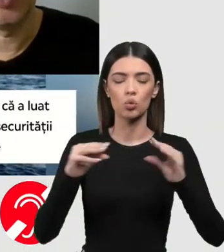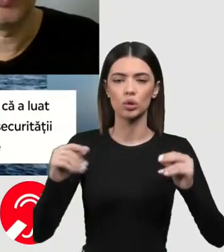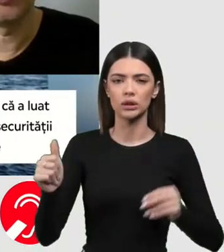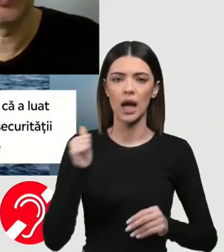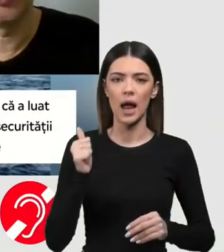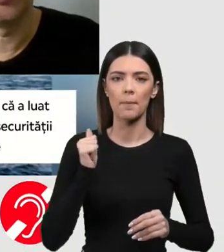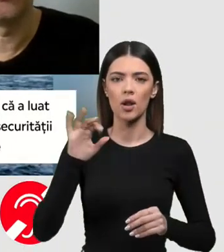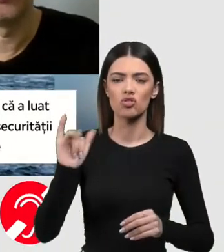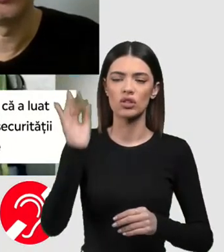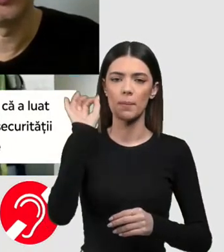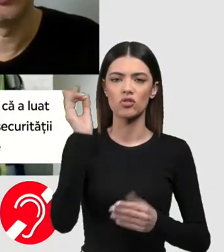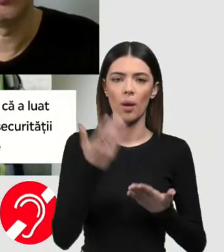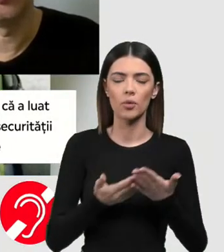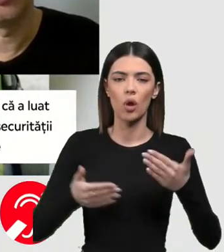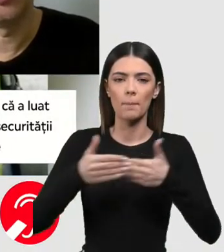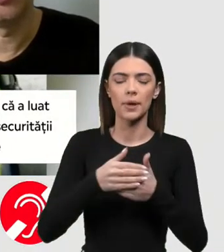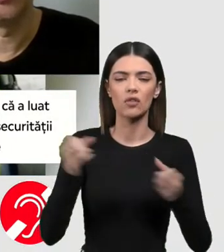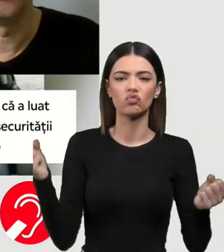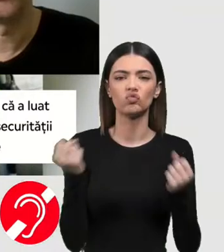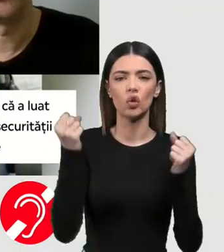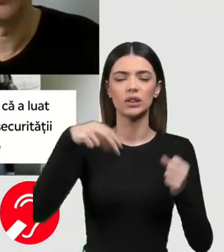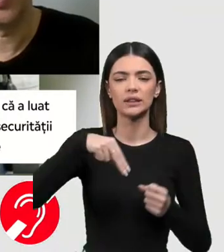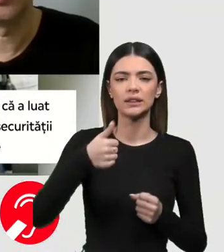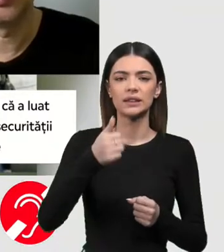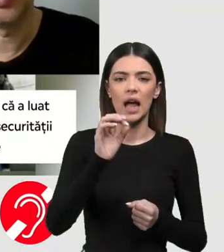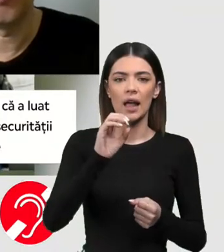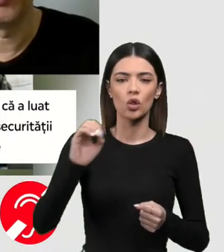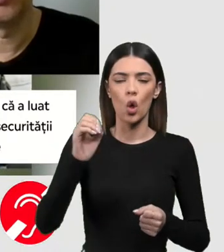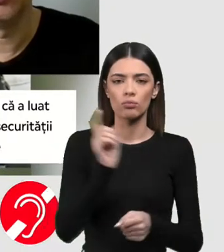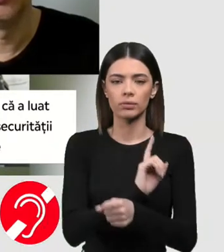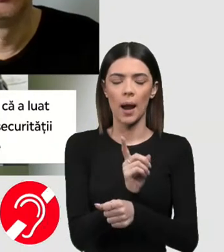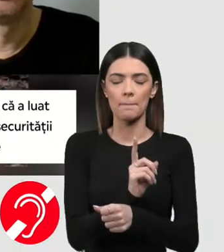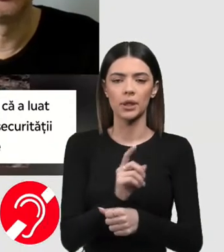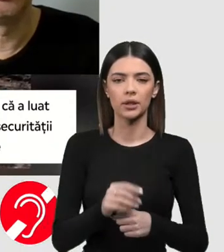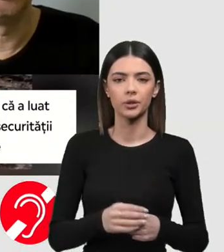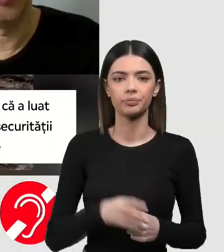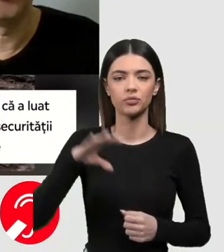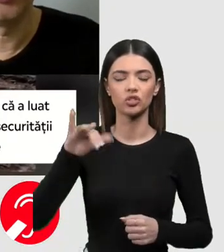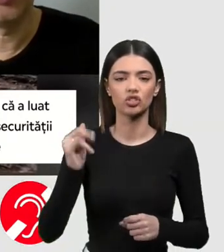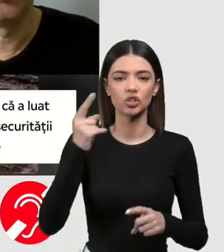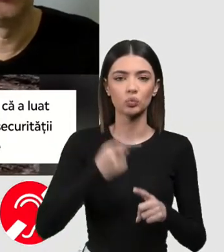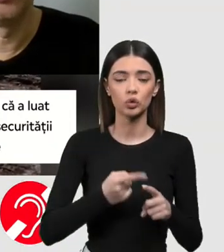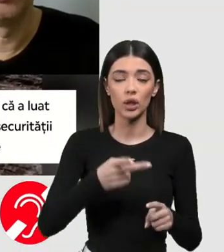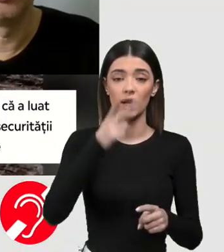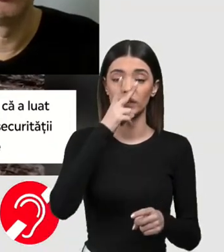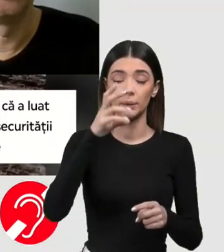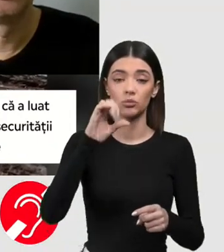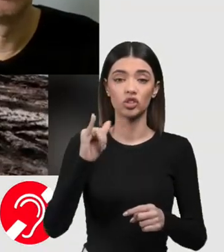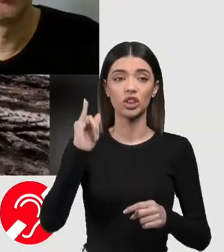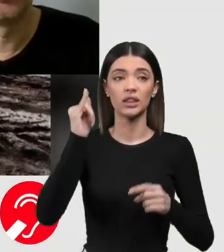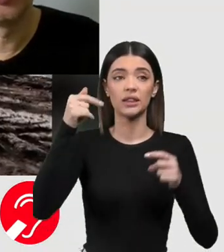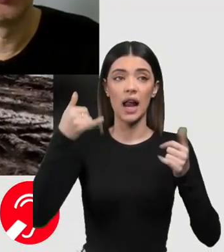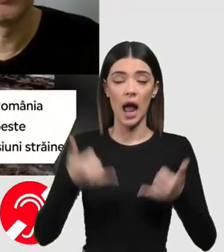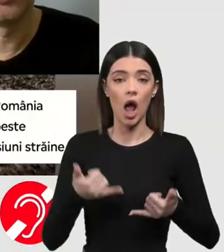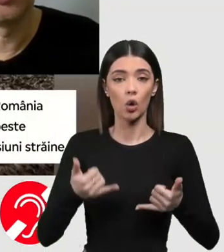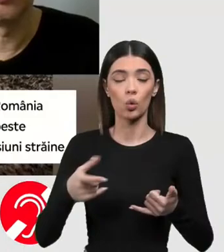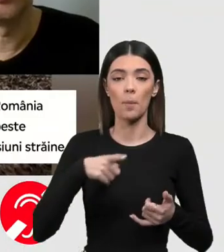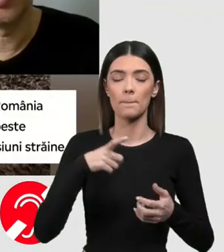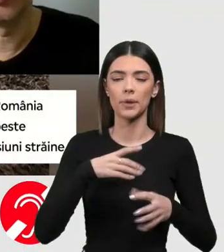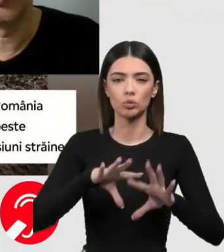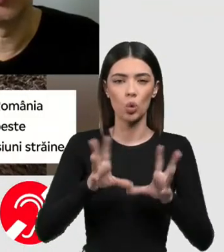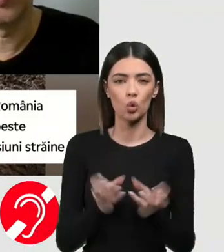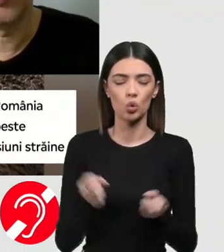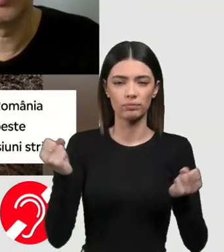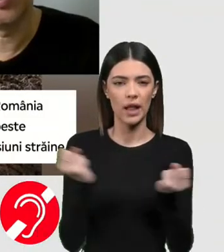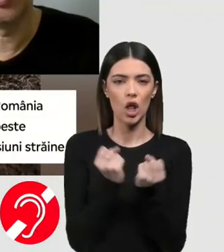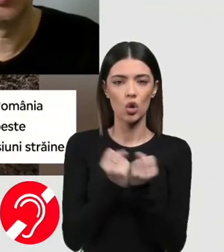au fost dislocate elemente ale forței NATO de reacție rapidă și avem și acum grupul de luptă